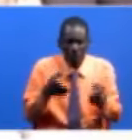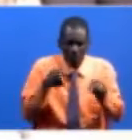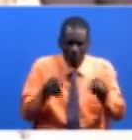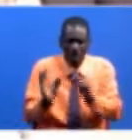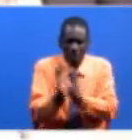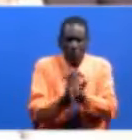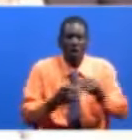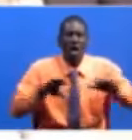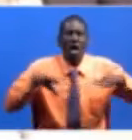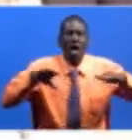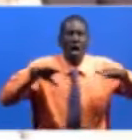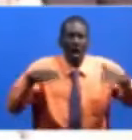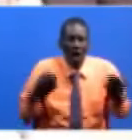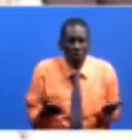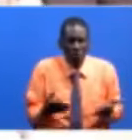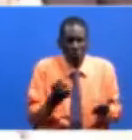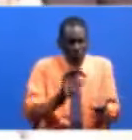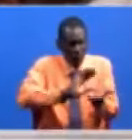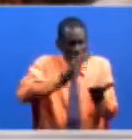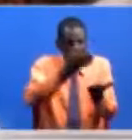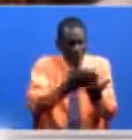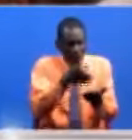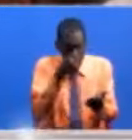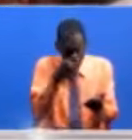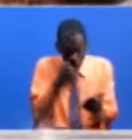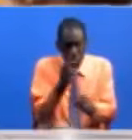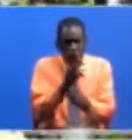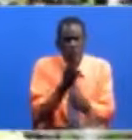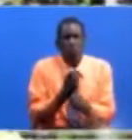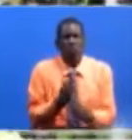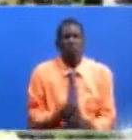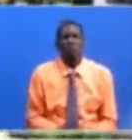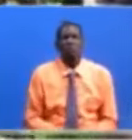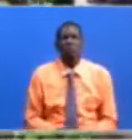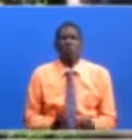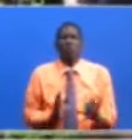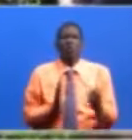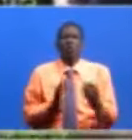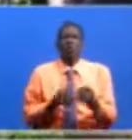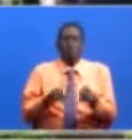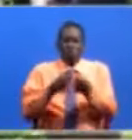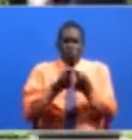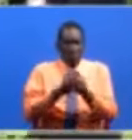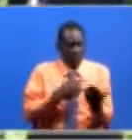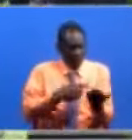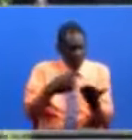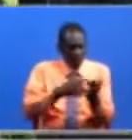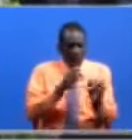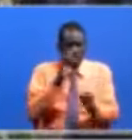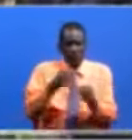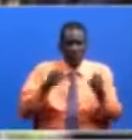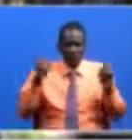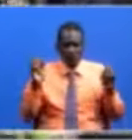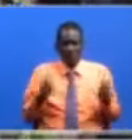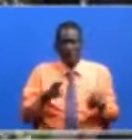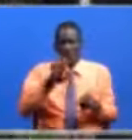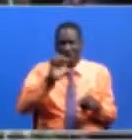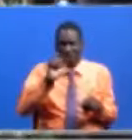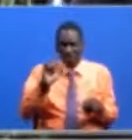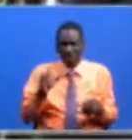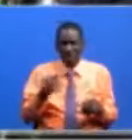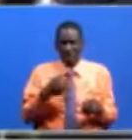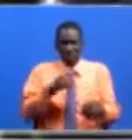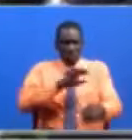nchini kuhusu jinsi pesa hizo zilivyotumika. Zaidi, mjadala wa kama ni mwafaka EACC